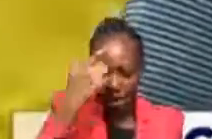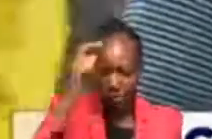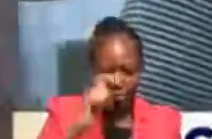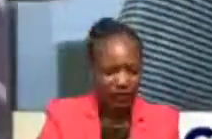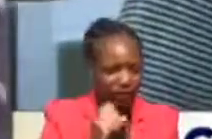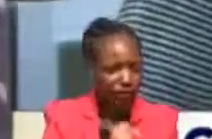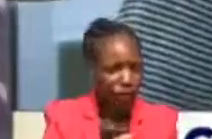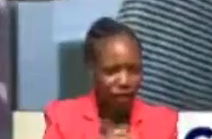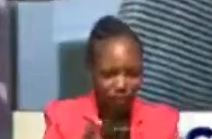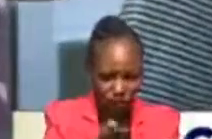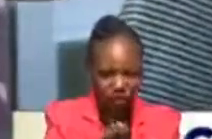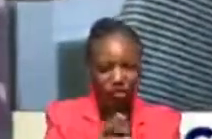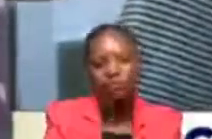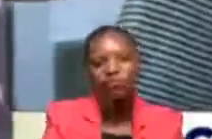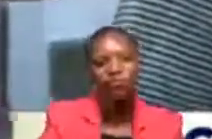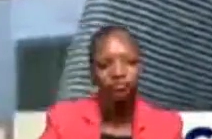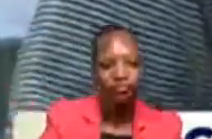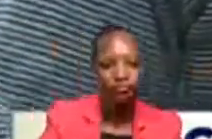mfupi.